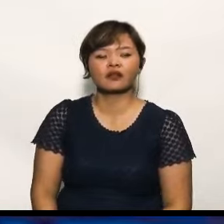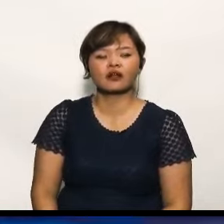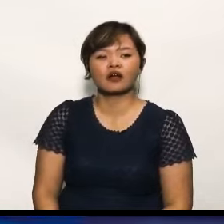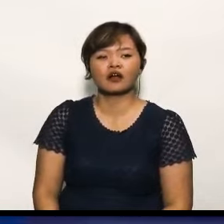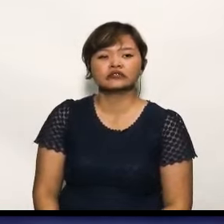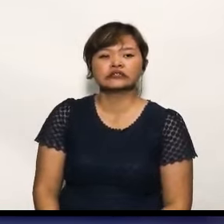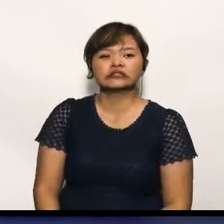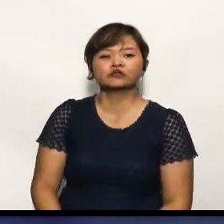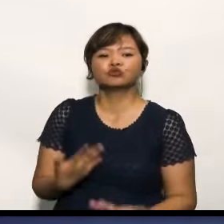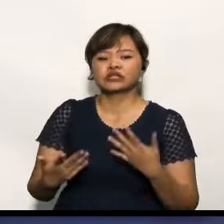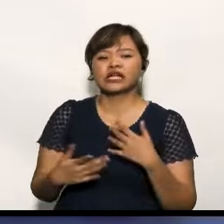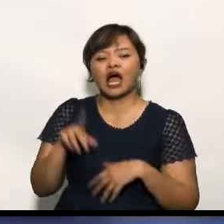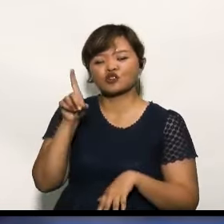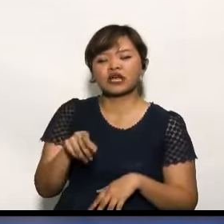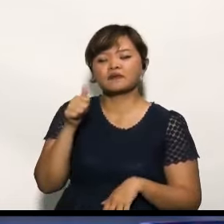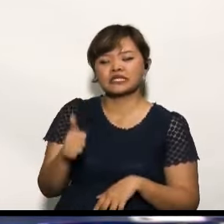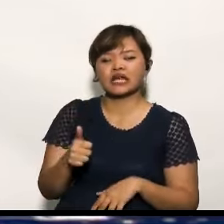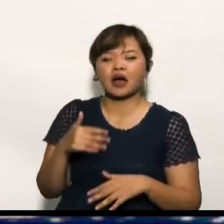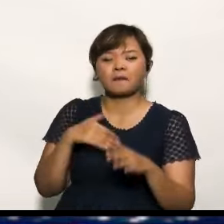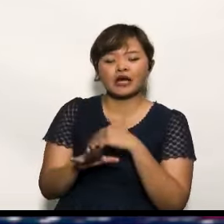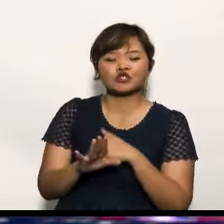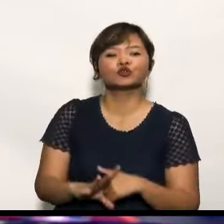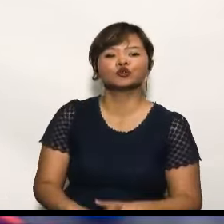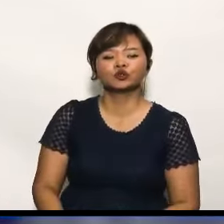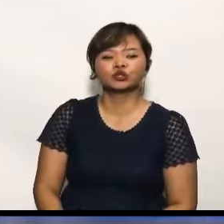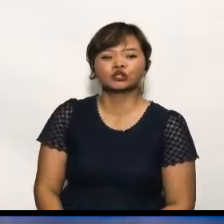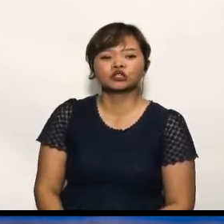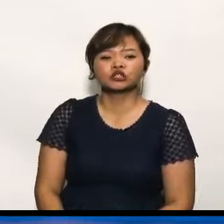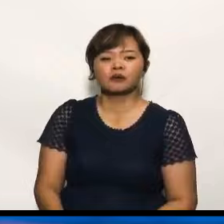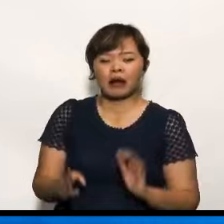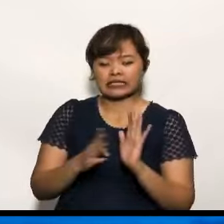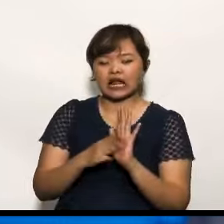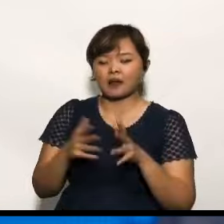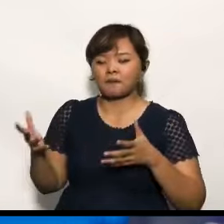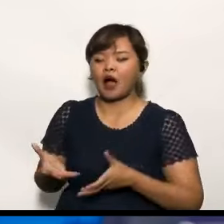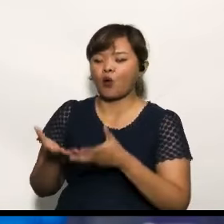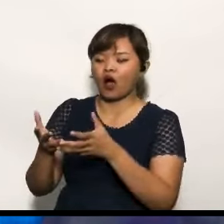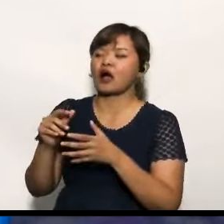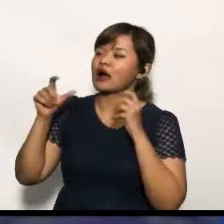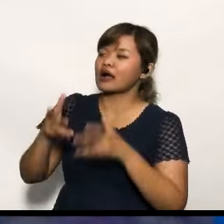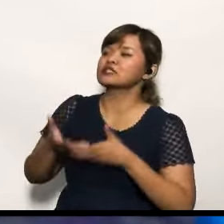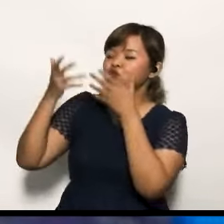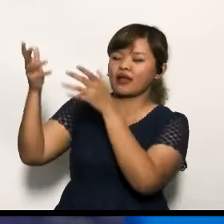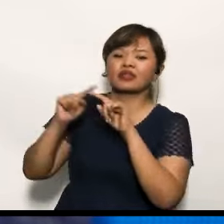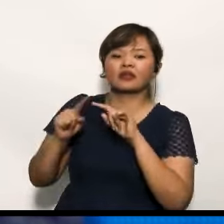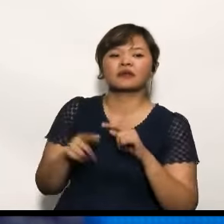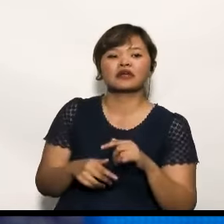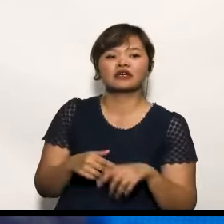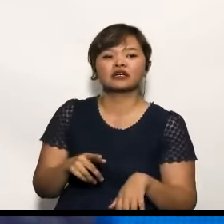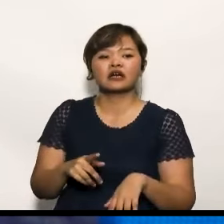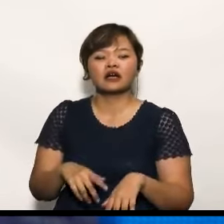Yang harusnya dia sudah bisa masuk dengan membawa masalah, tapi masuk ke musim